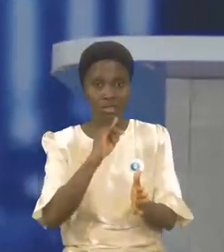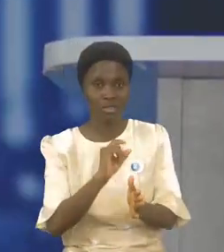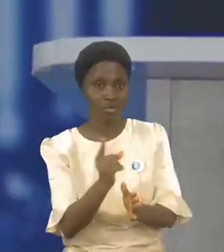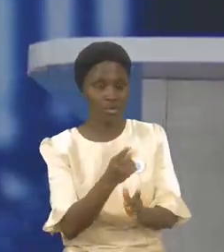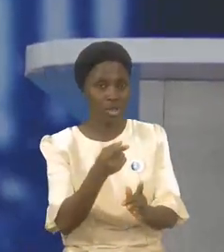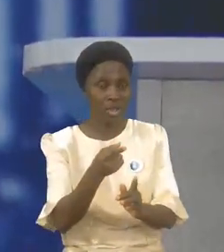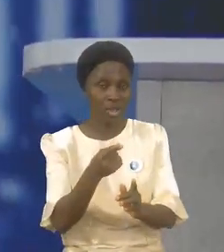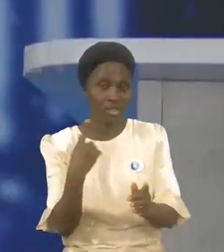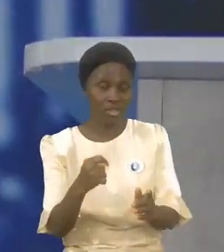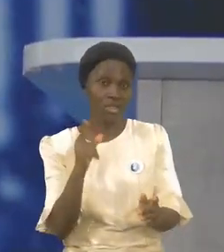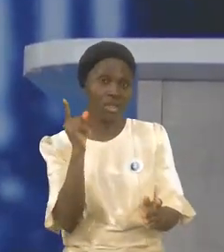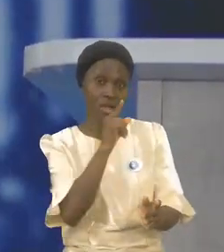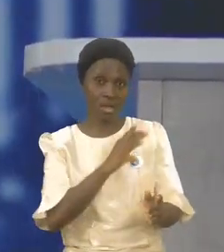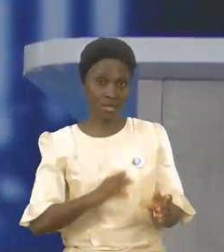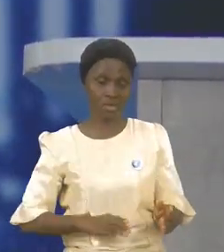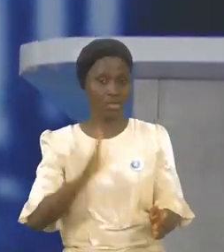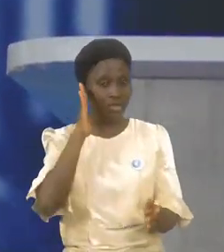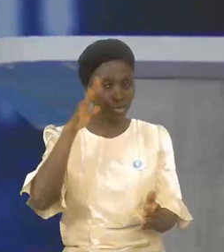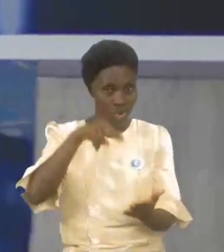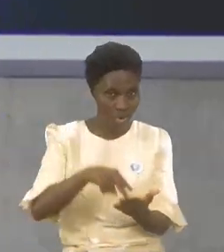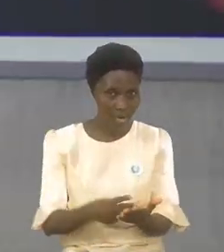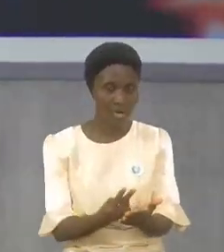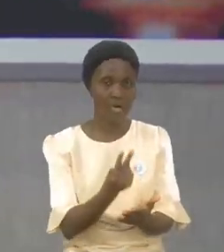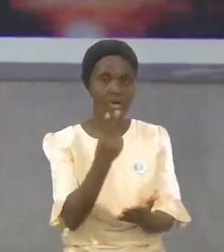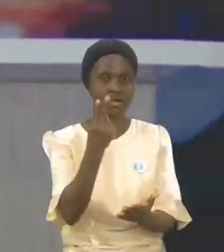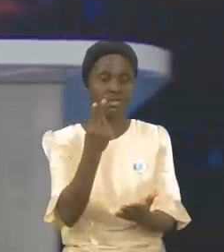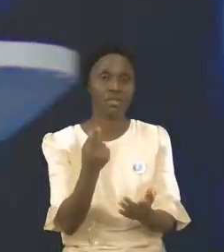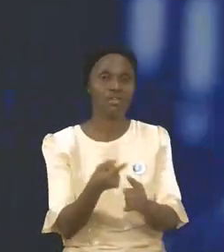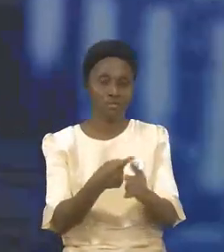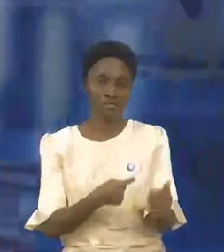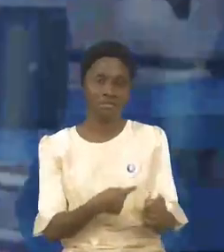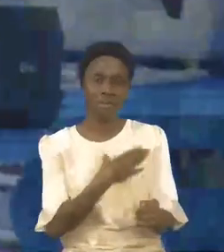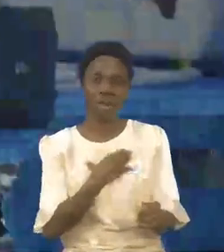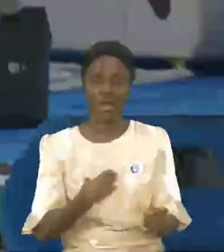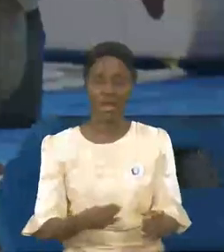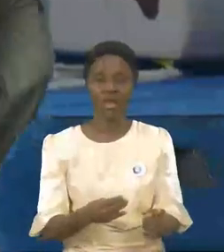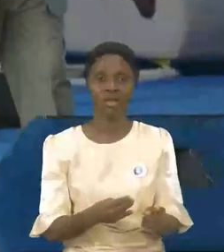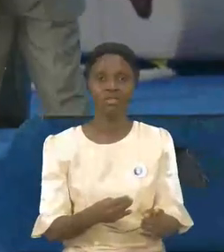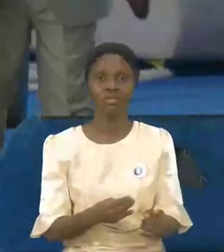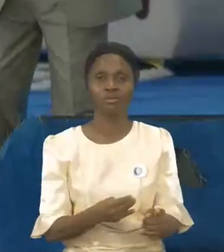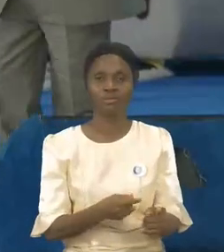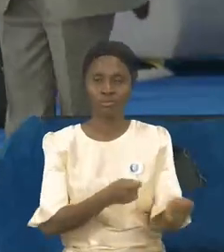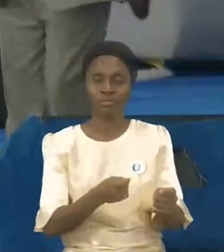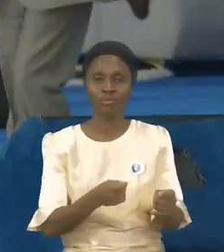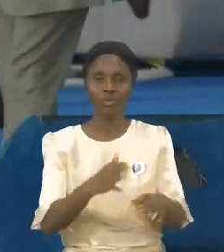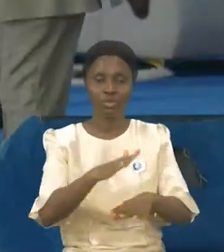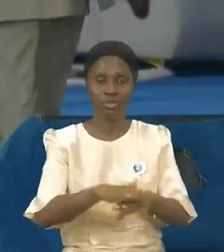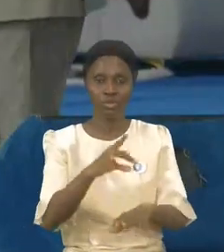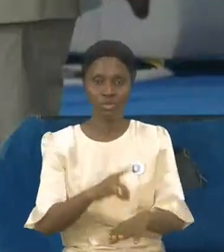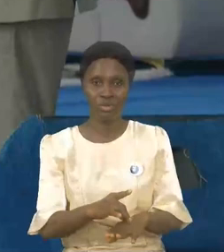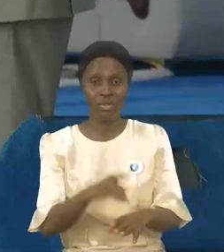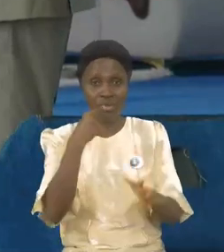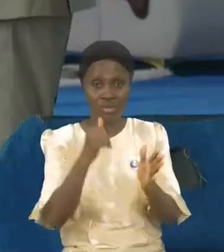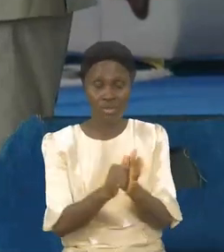romain, c'est là que l'antéchrist va surgir et il aura le pouvoir sur toute la terre.